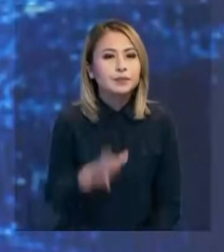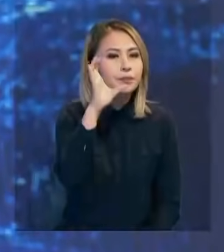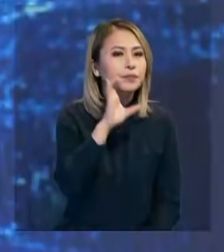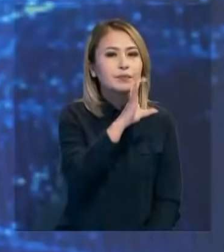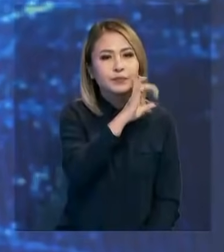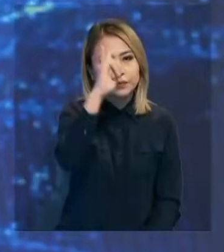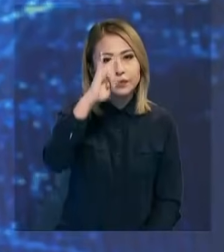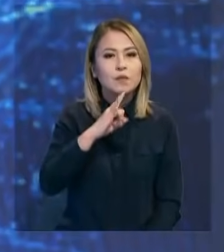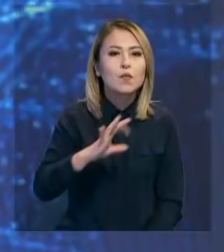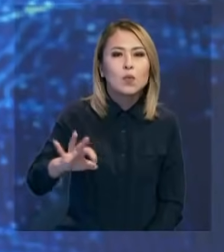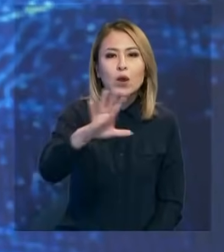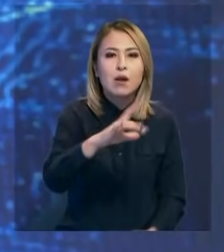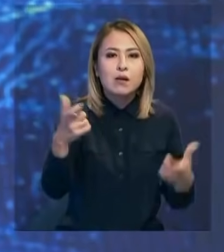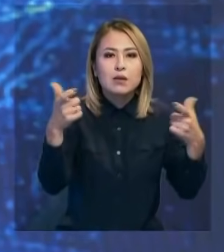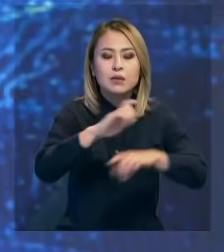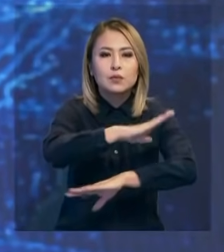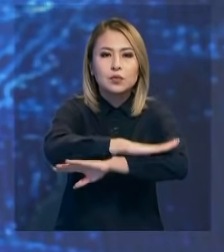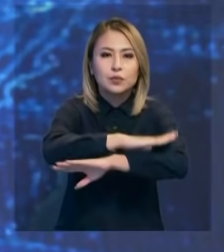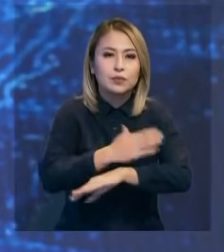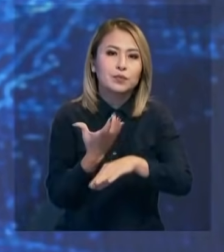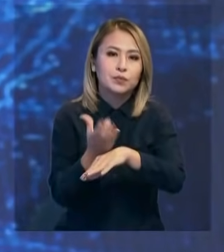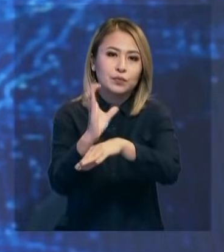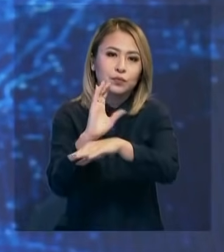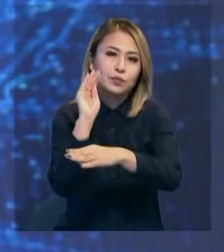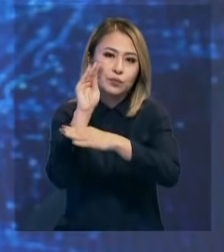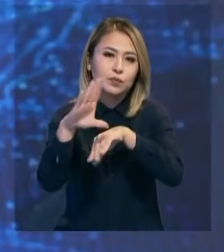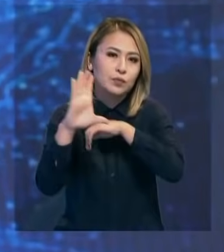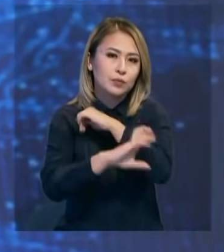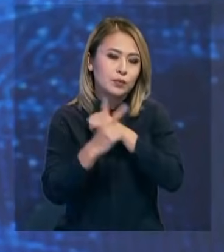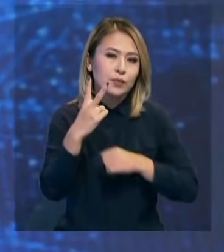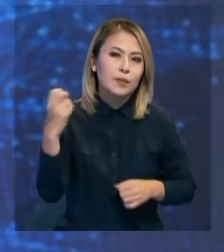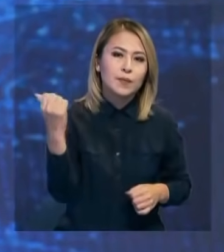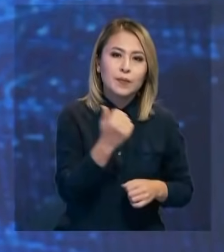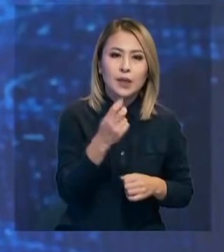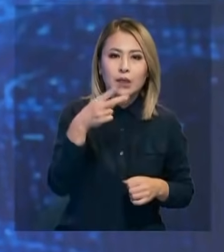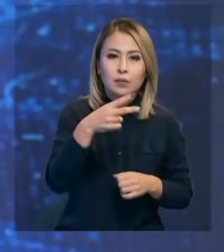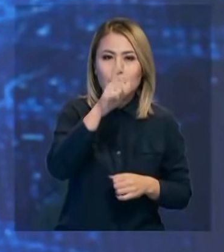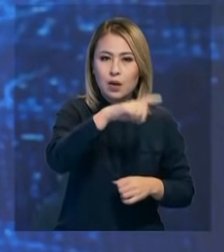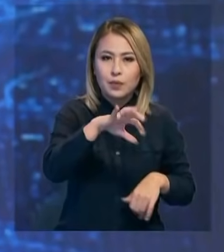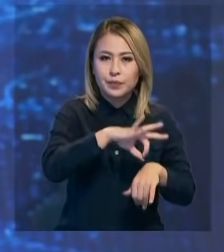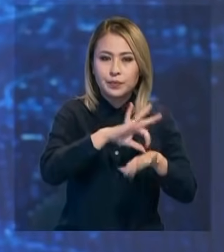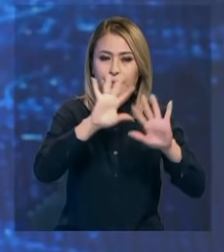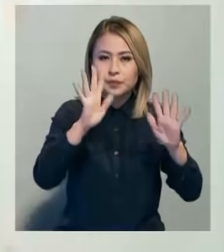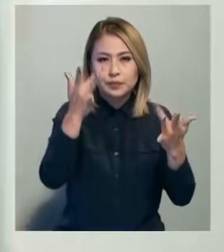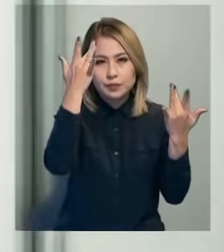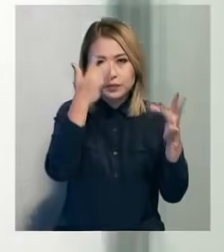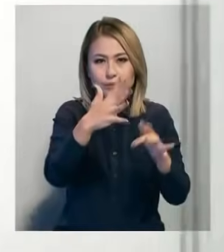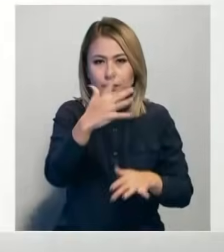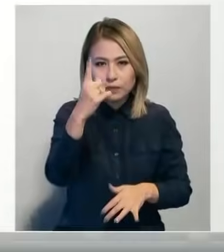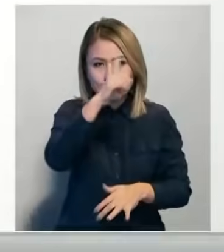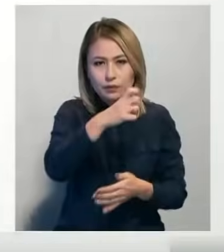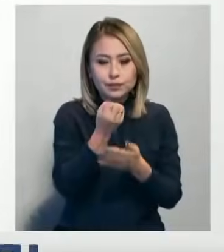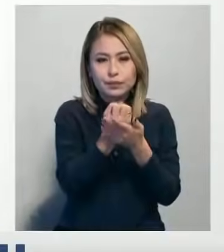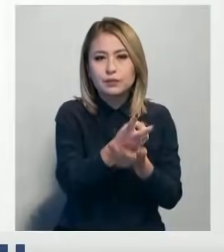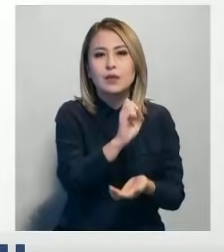Солтүстік Қазақстан облысында карантин тәртібі күшейтілді. Өңірде соңғы екі аптада 2000 адам ауырып қалған. 51 науқас жансақтау